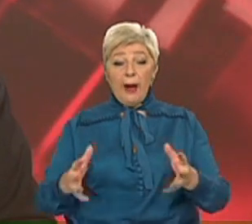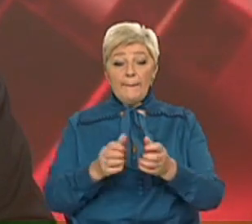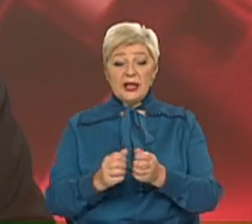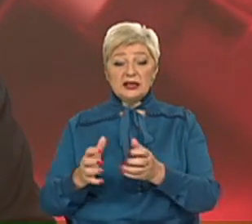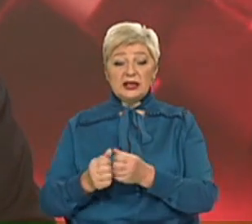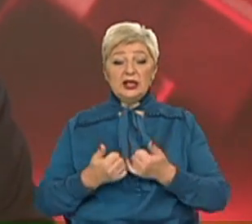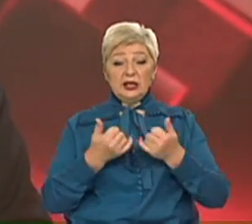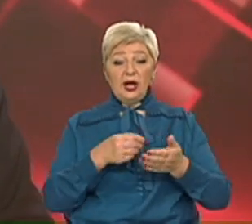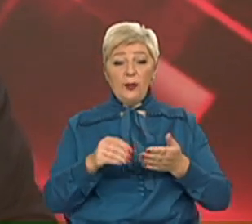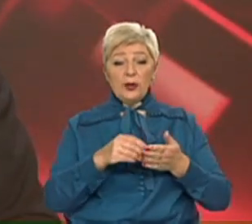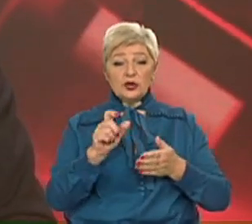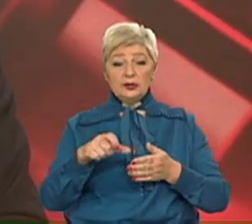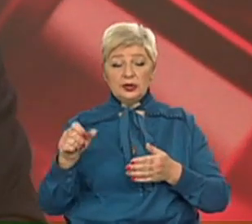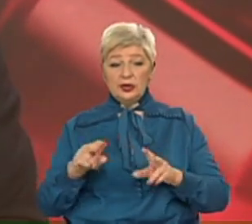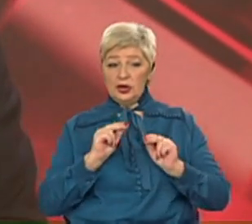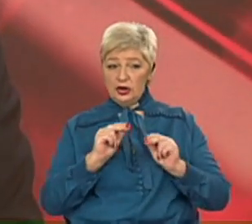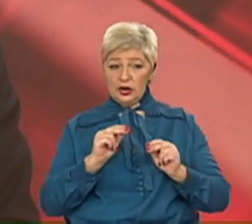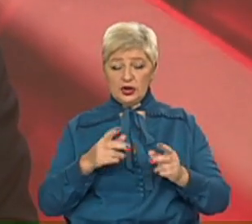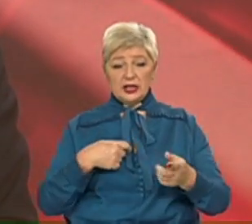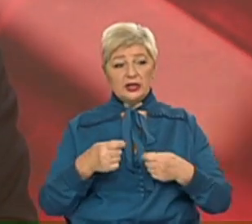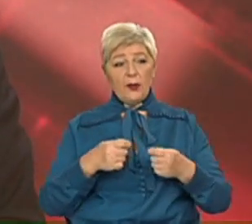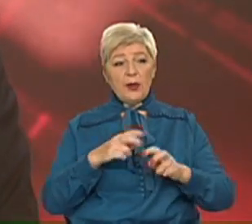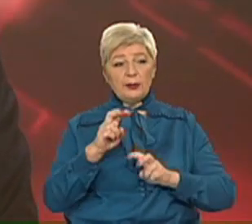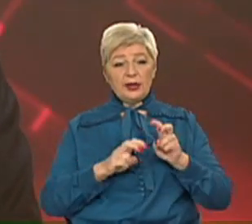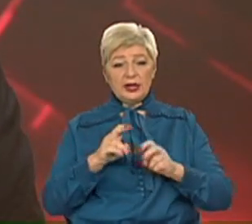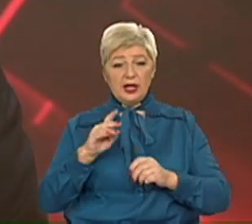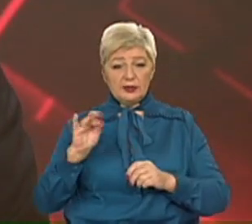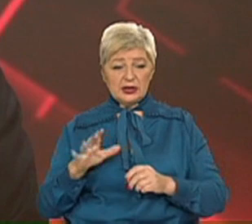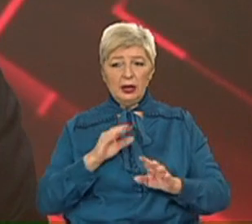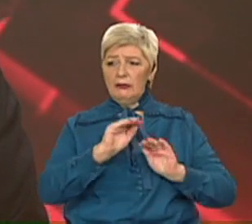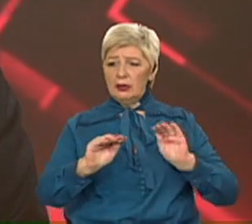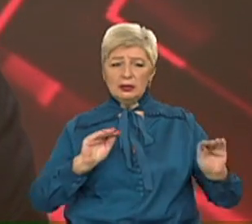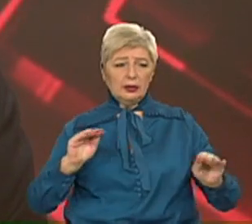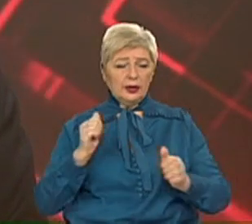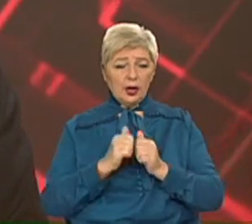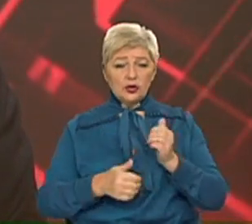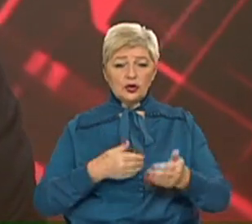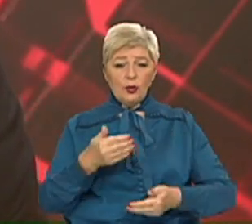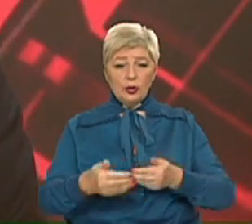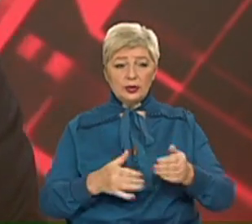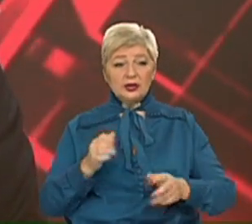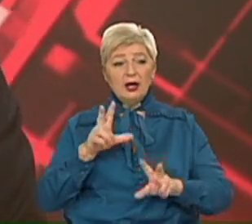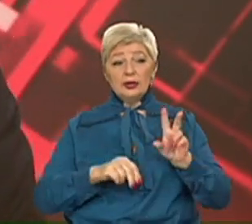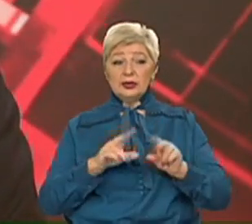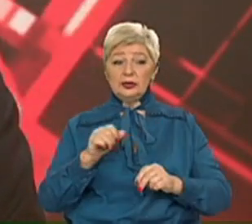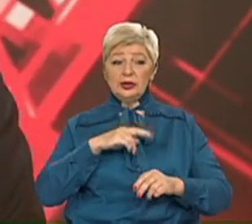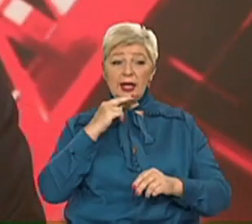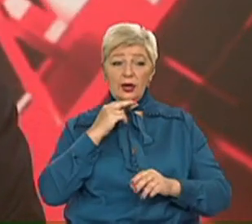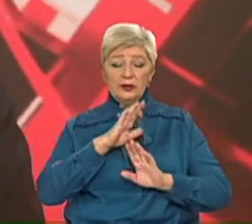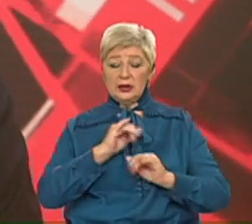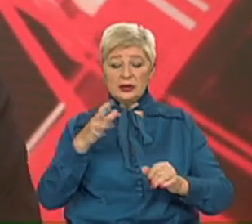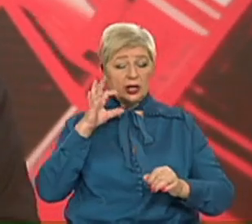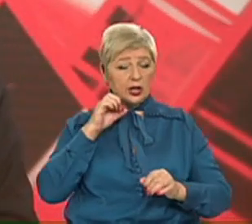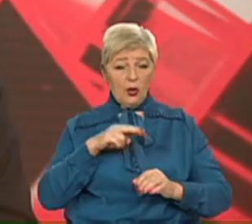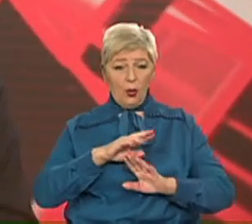Пастки для споживачів. Несумлінні підприємці розставляють їх на кожному кроці, розраховуючи на неуважність і